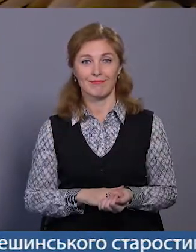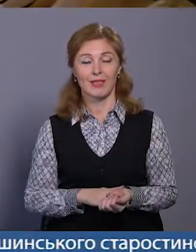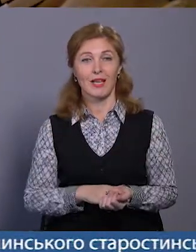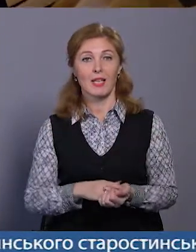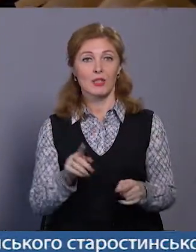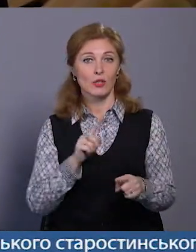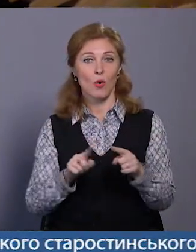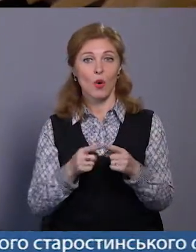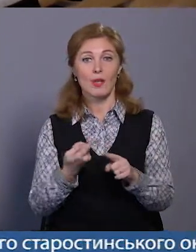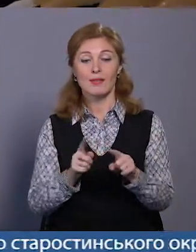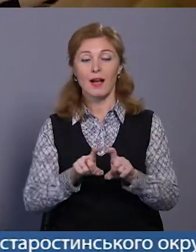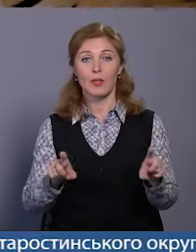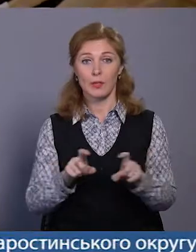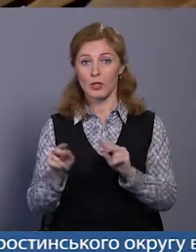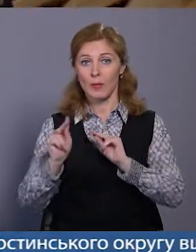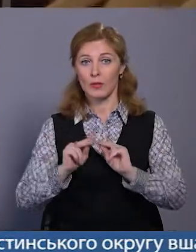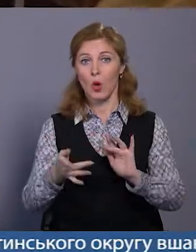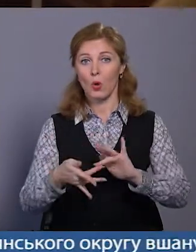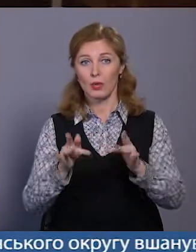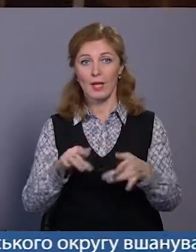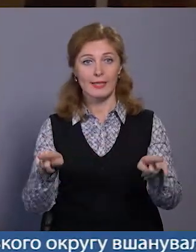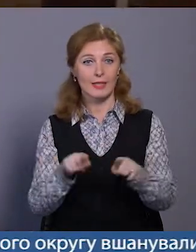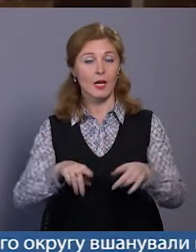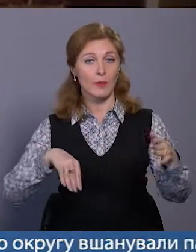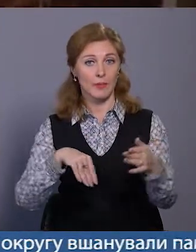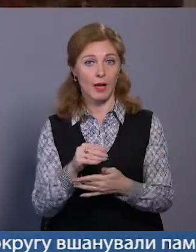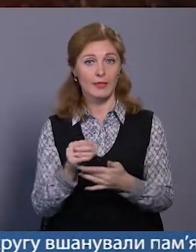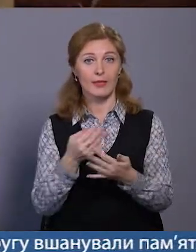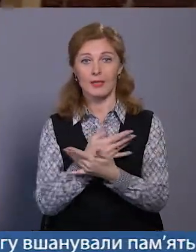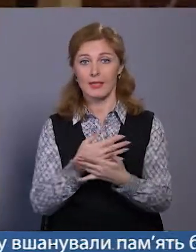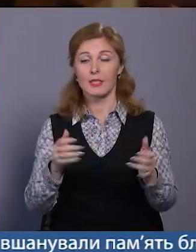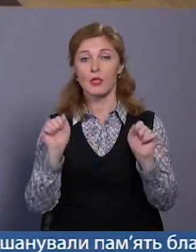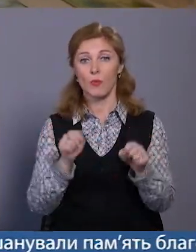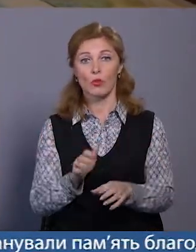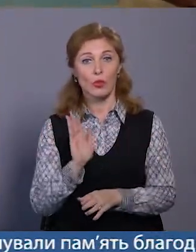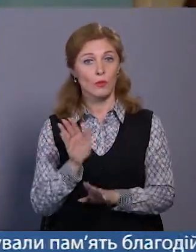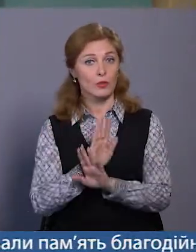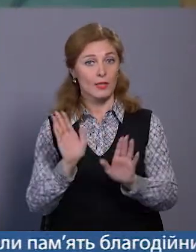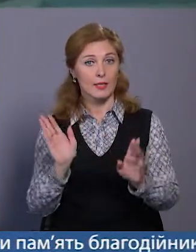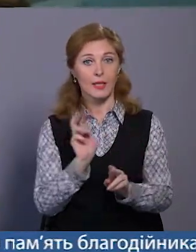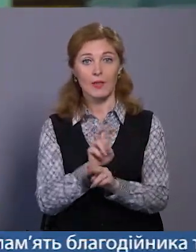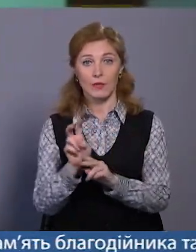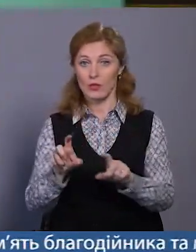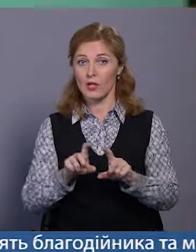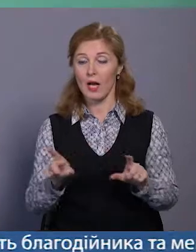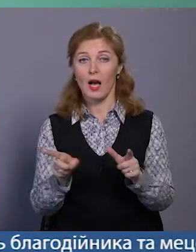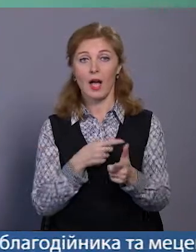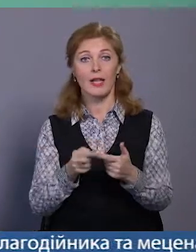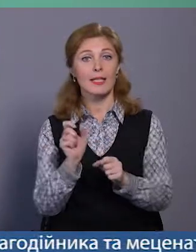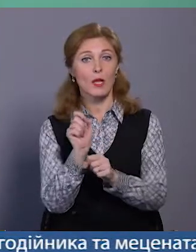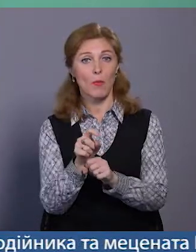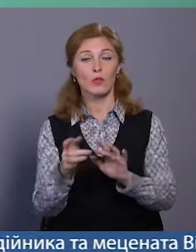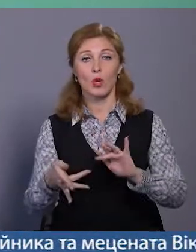Згодом крамничка запрацює онлайн. Відтак придбати брендовані сувеніри можна буде не лише відвідавши заклад, але замовивши їх